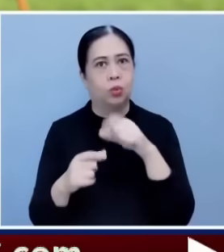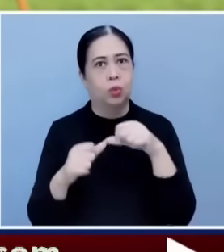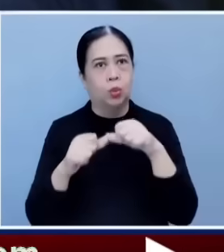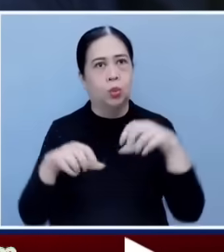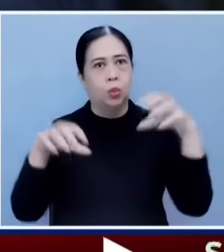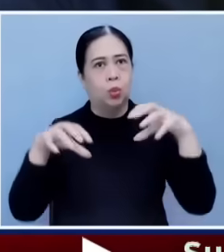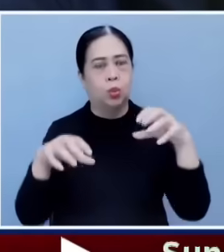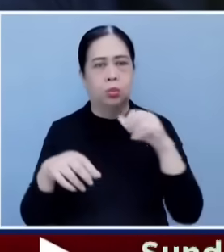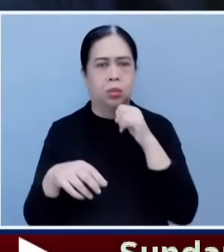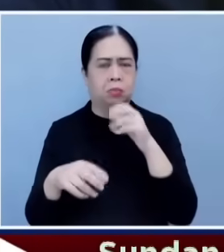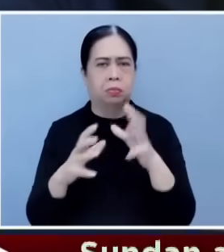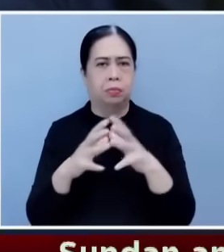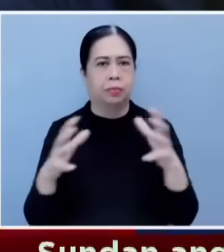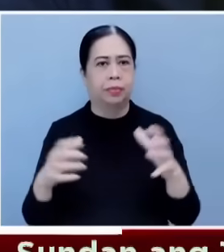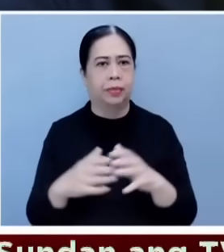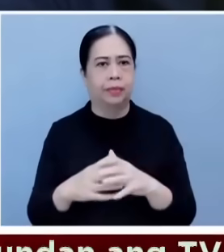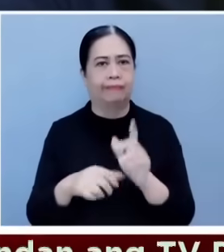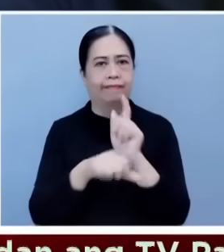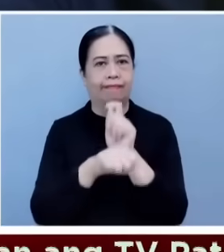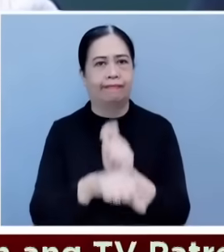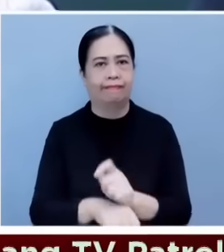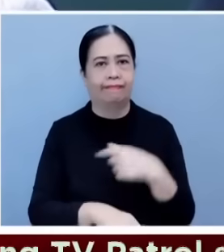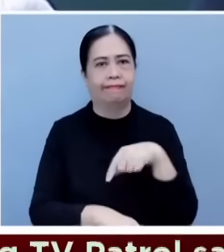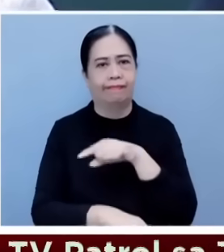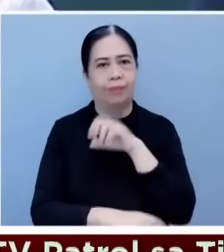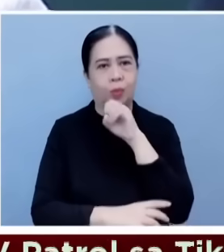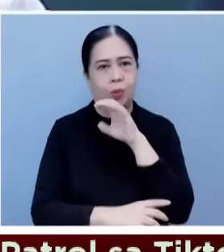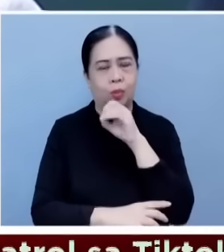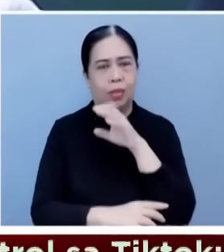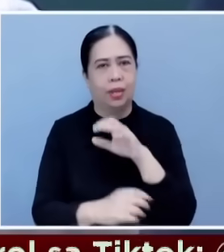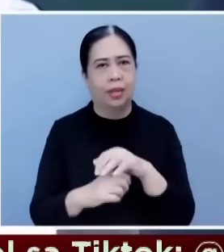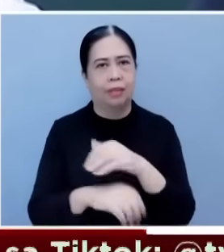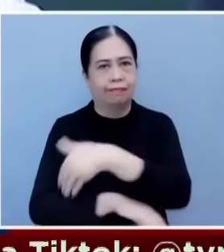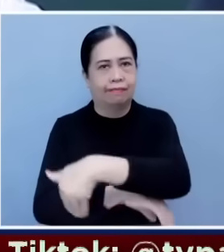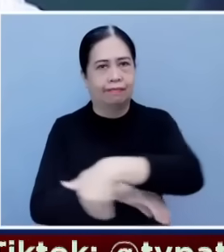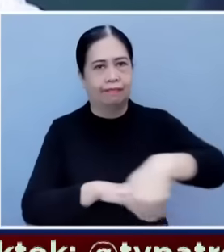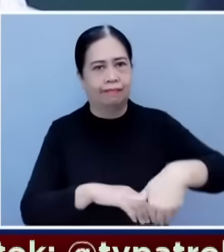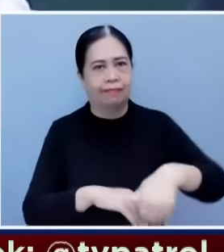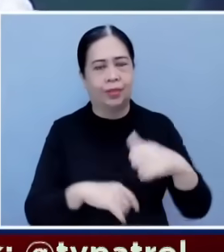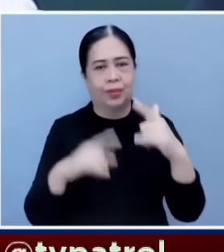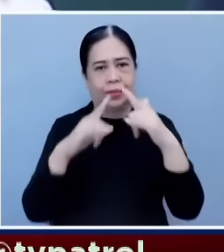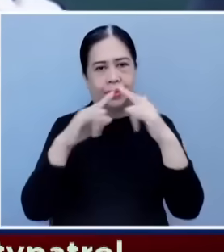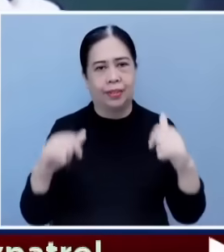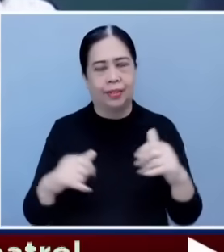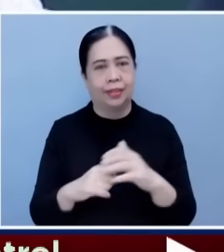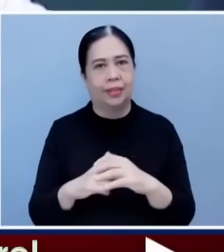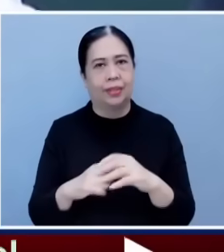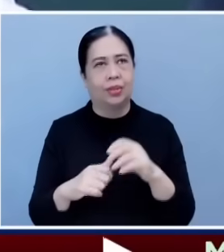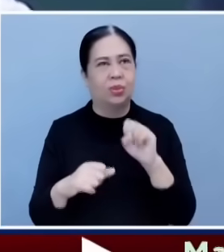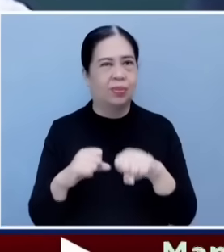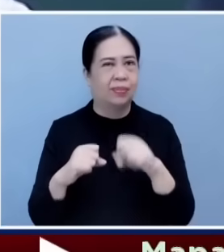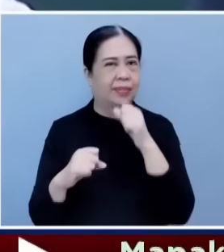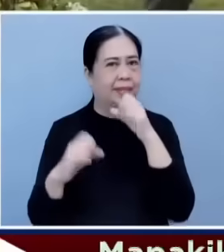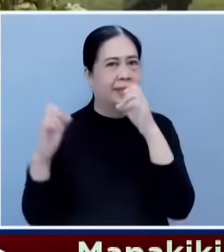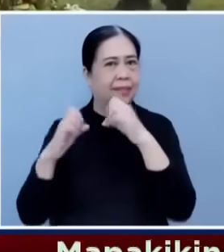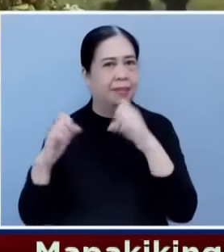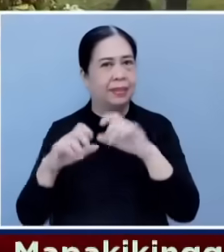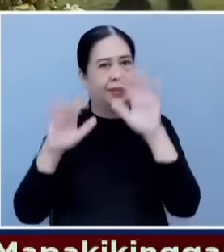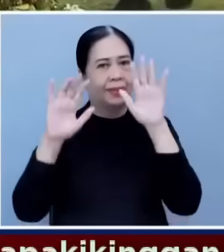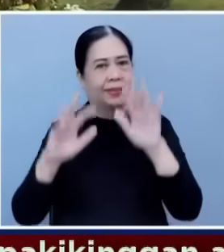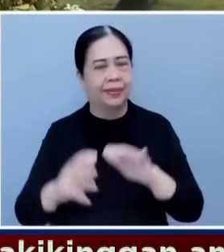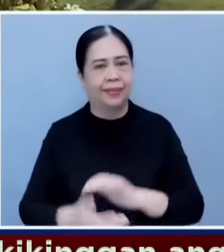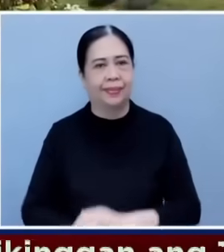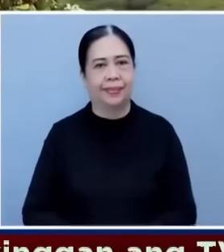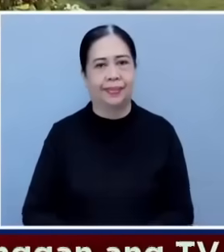malakas na ulan. Tradisyon na ng lola namin, for overnight talaga yung tent. So unexpected lang namin yung ulan.